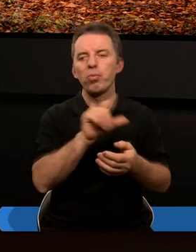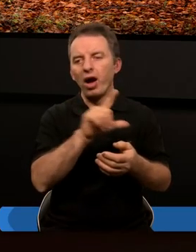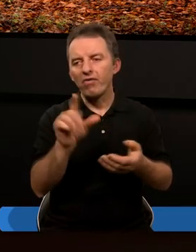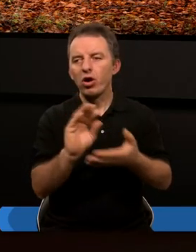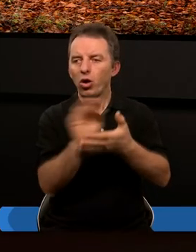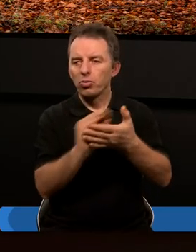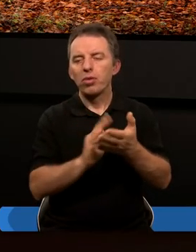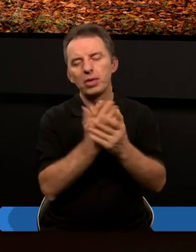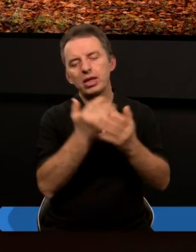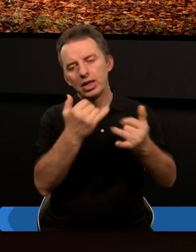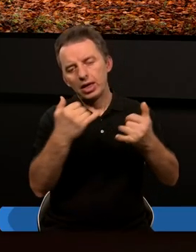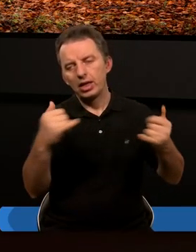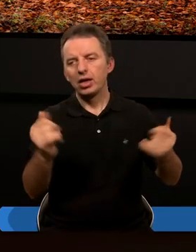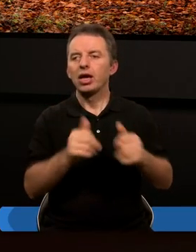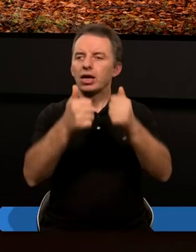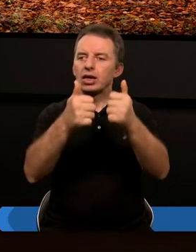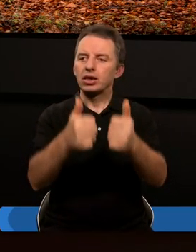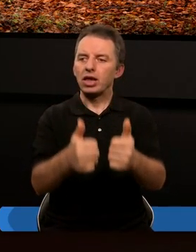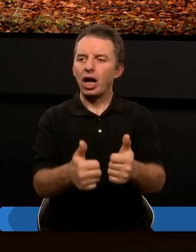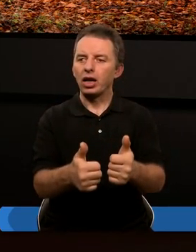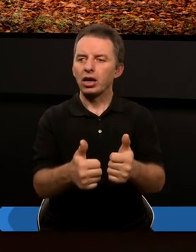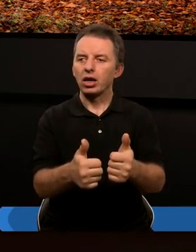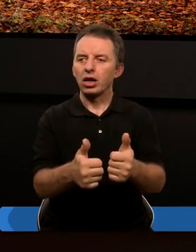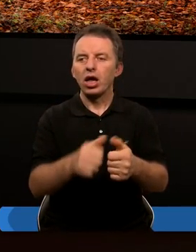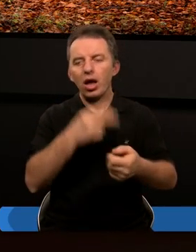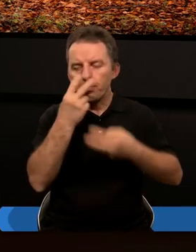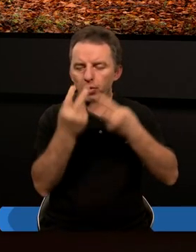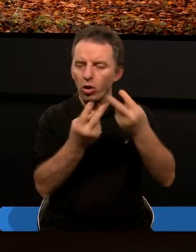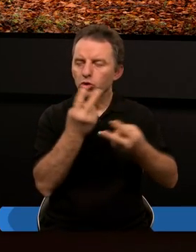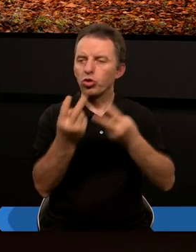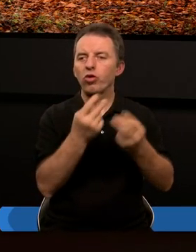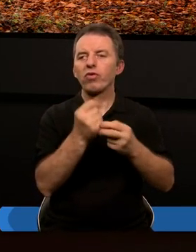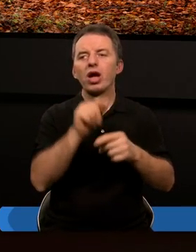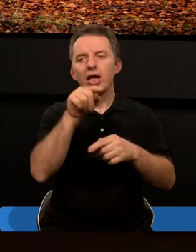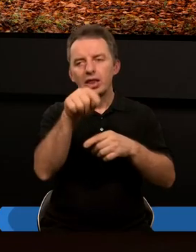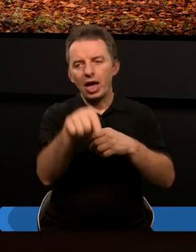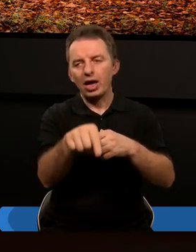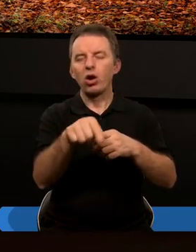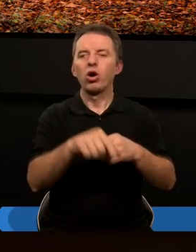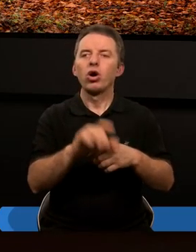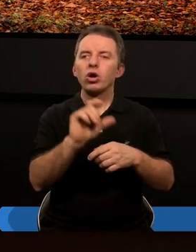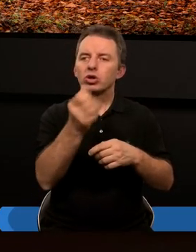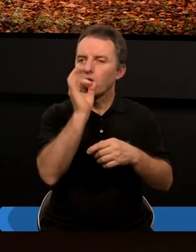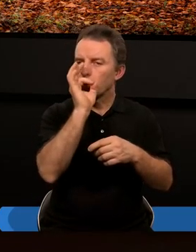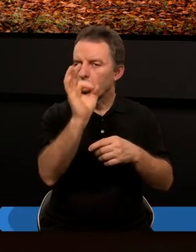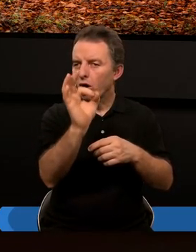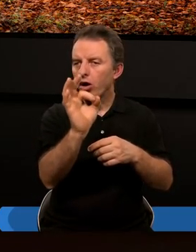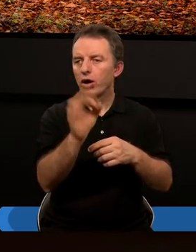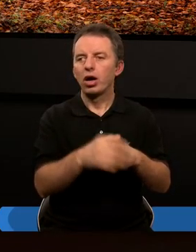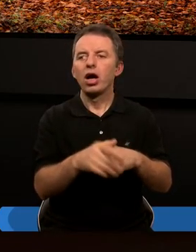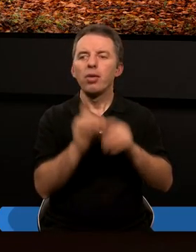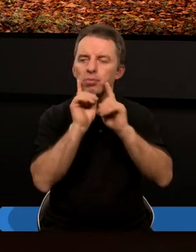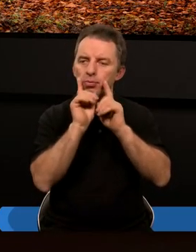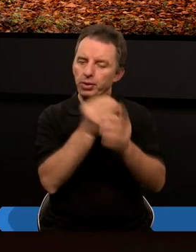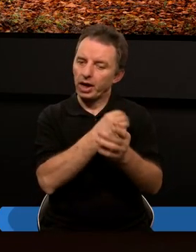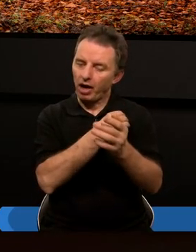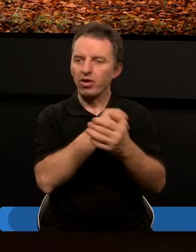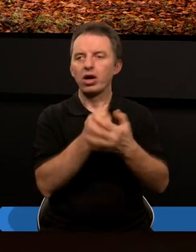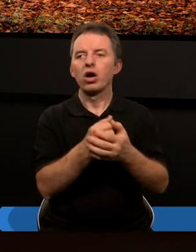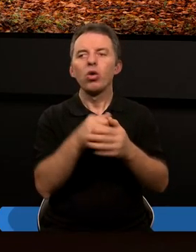opisuje między innymi stan poszukiwania tego, co dobre, co prawe